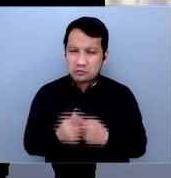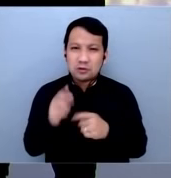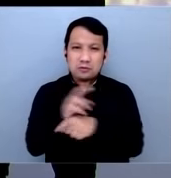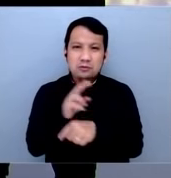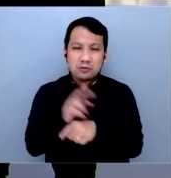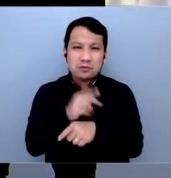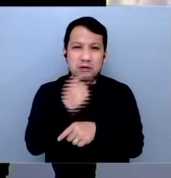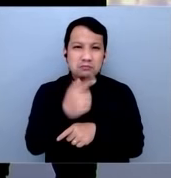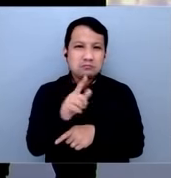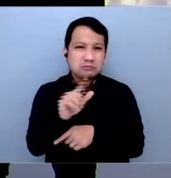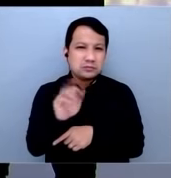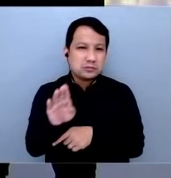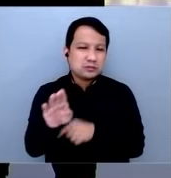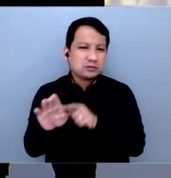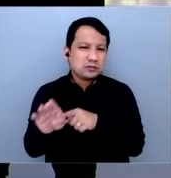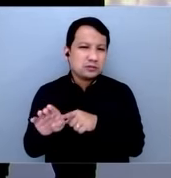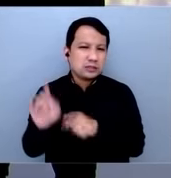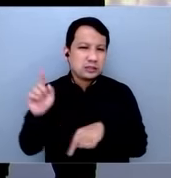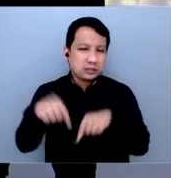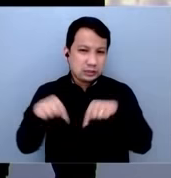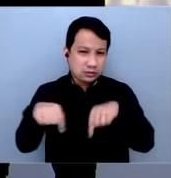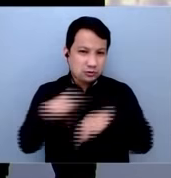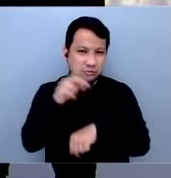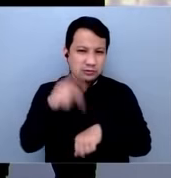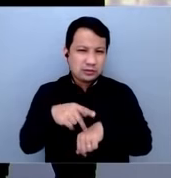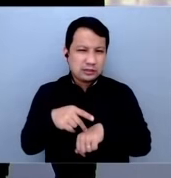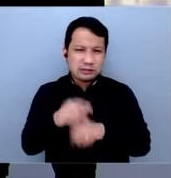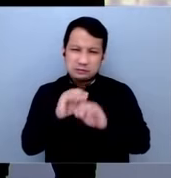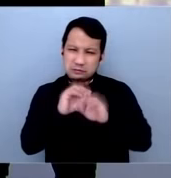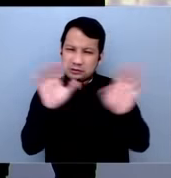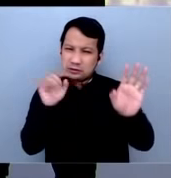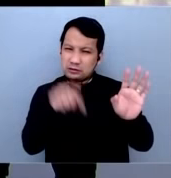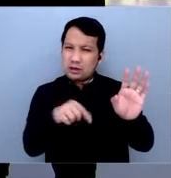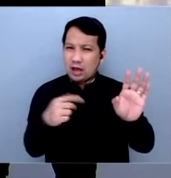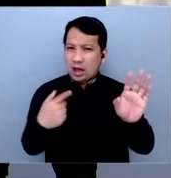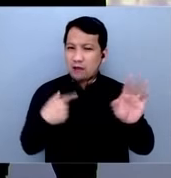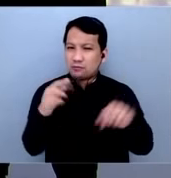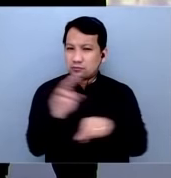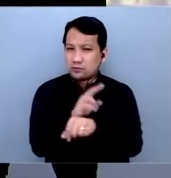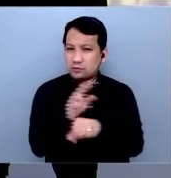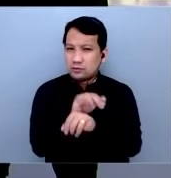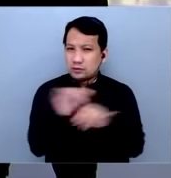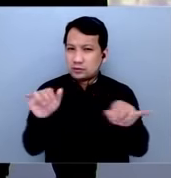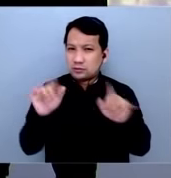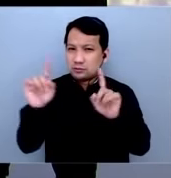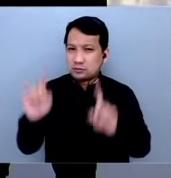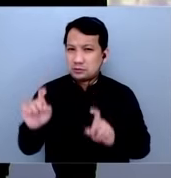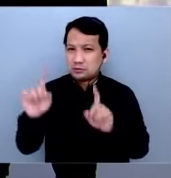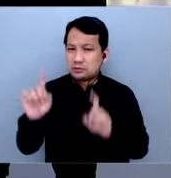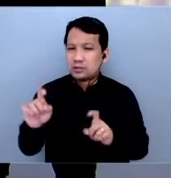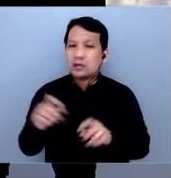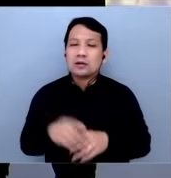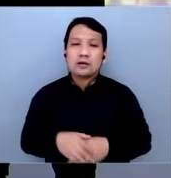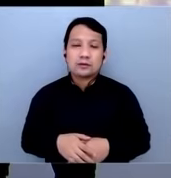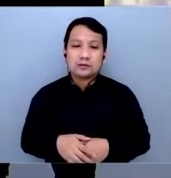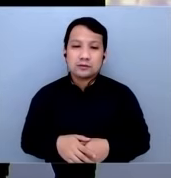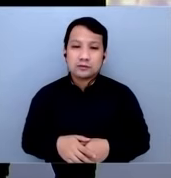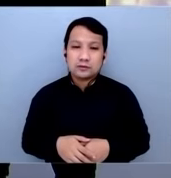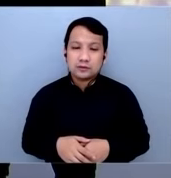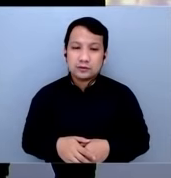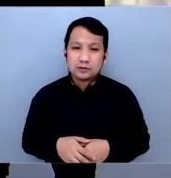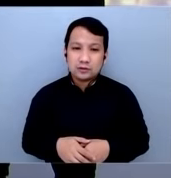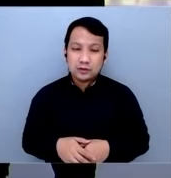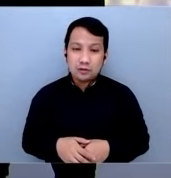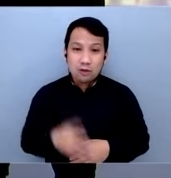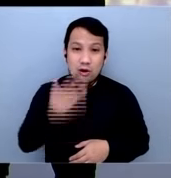ang gumagamit ito. Dito nga po sa Pilipinas, hindi nga malinaw kung meron nang gumagamit ng gantong testing. Isa pa, ang kulay po ng buhok